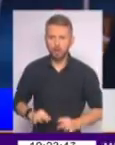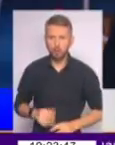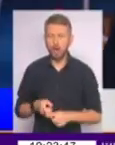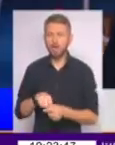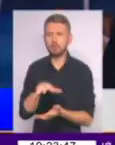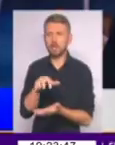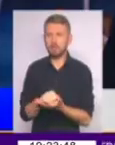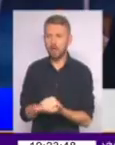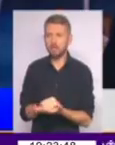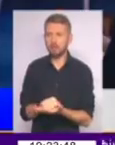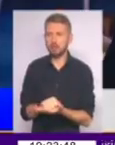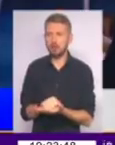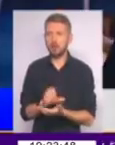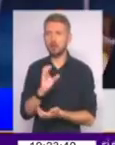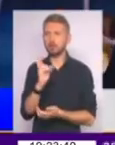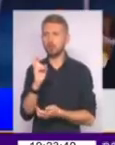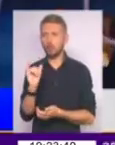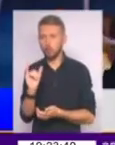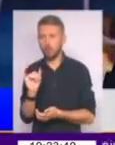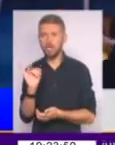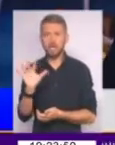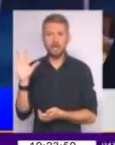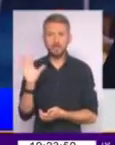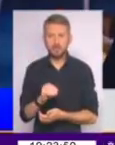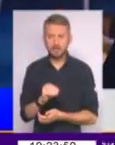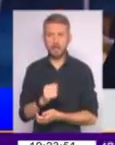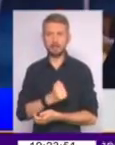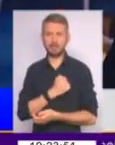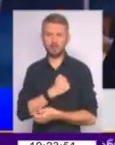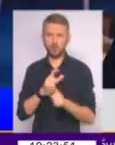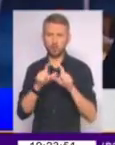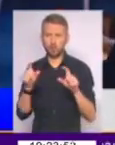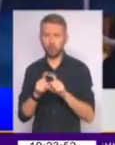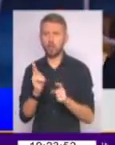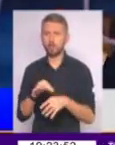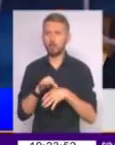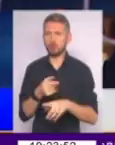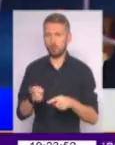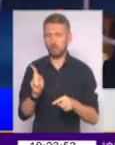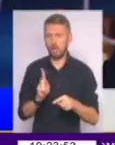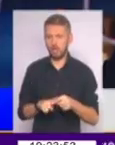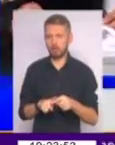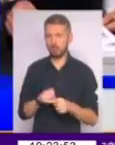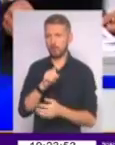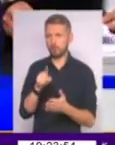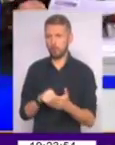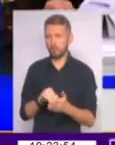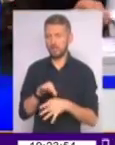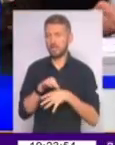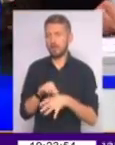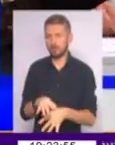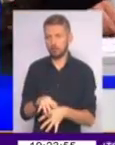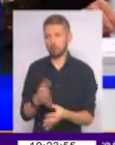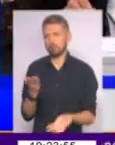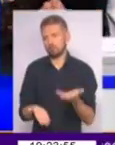занимается СБУ и все силовые структуры, и которые ведут этот вопрос и доведут по